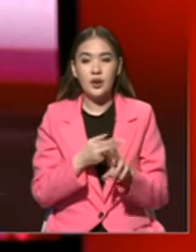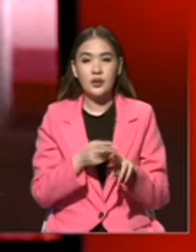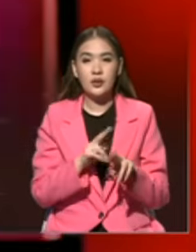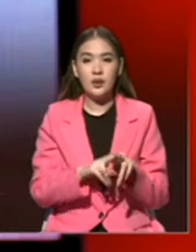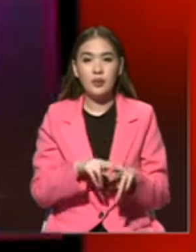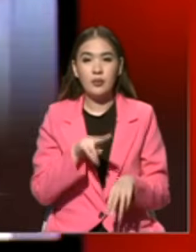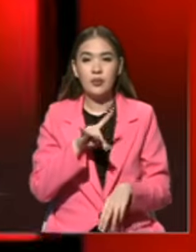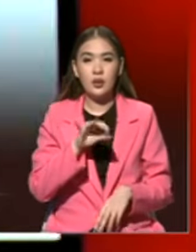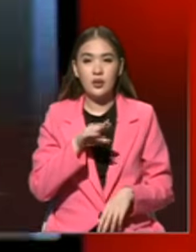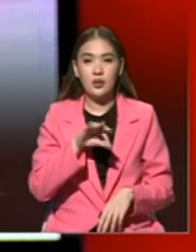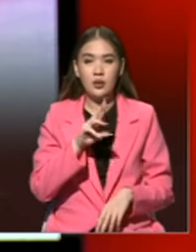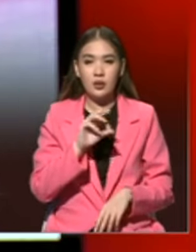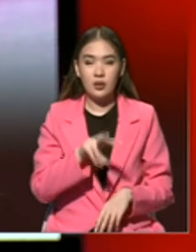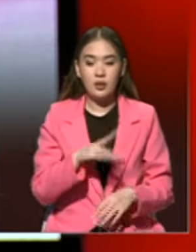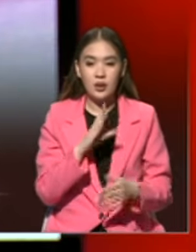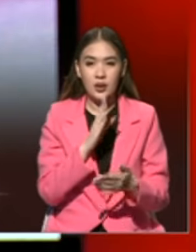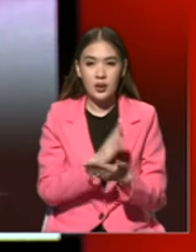бар.